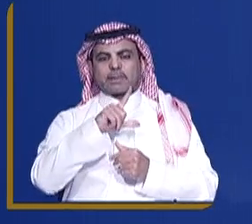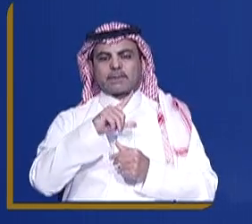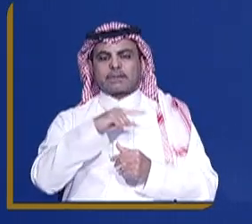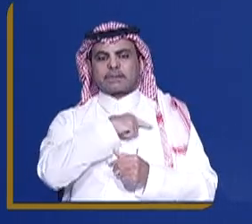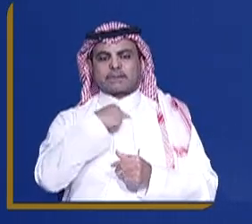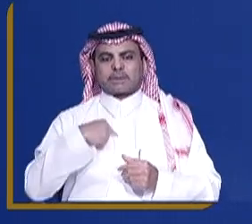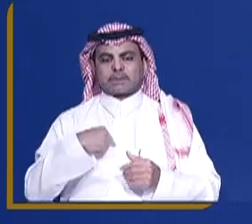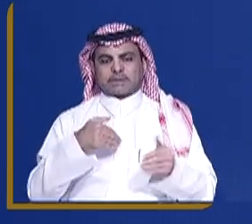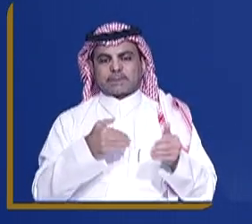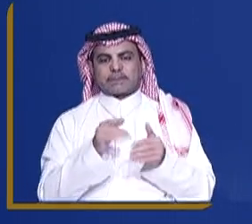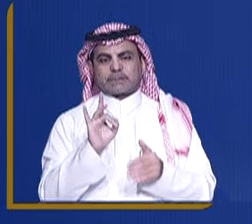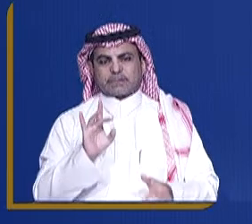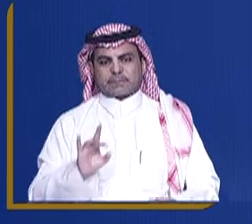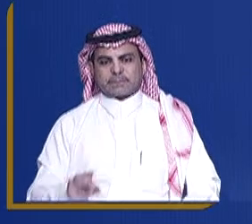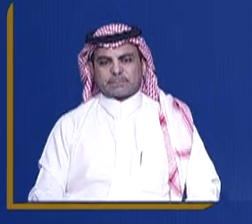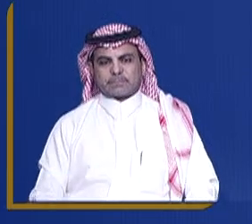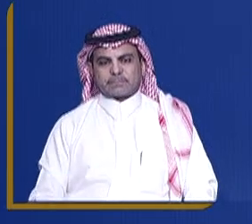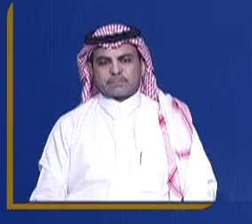التوجه بمشيئة الله.